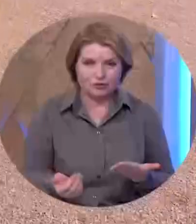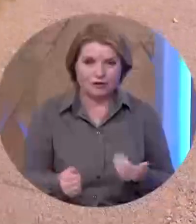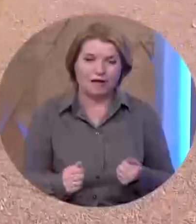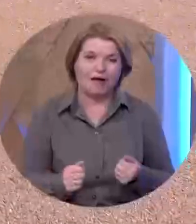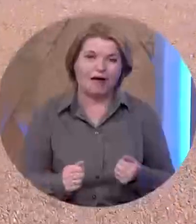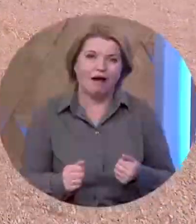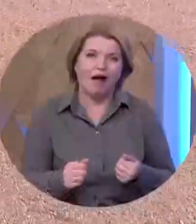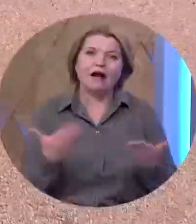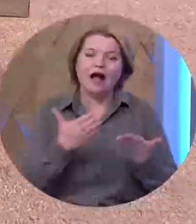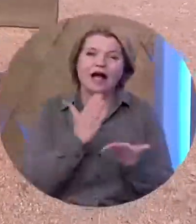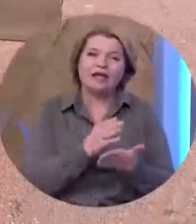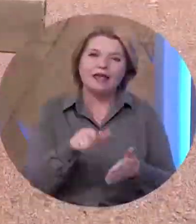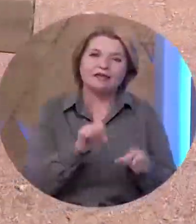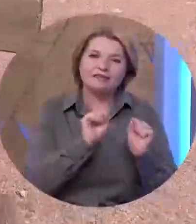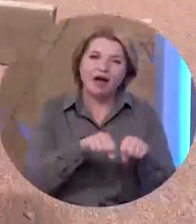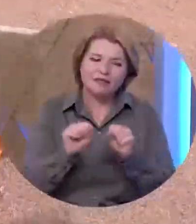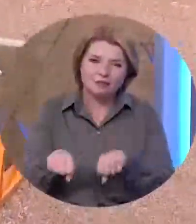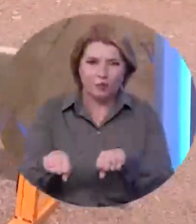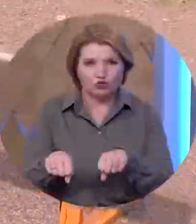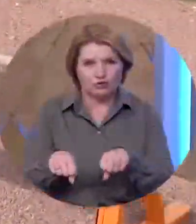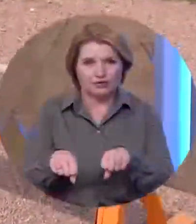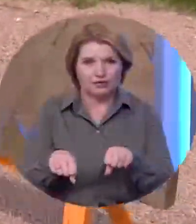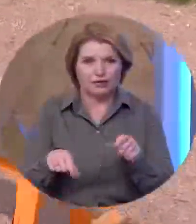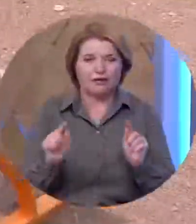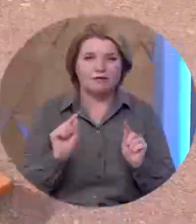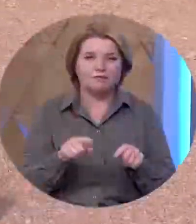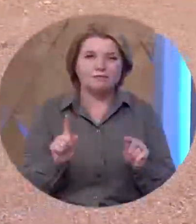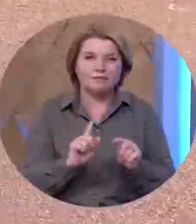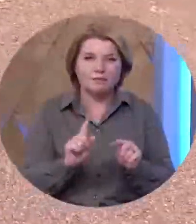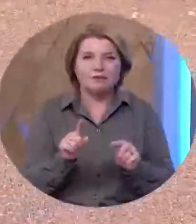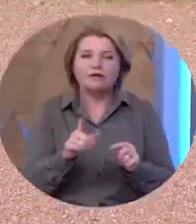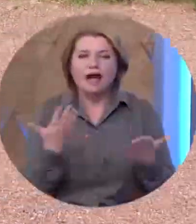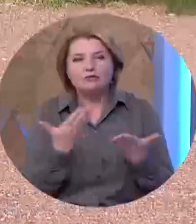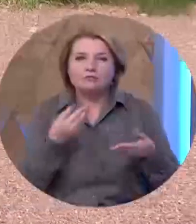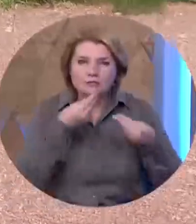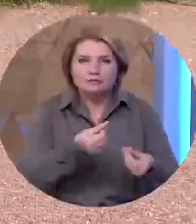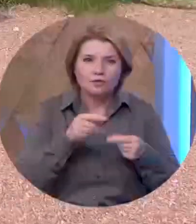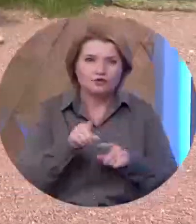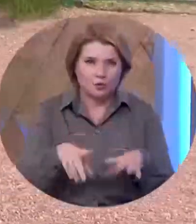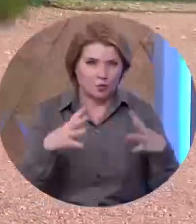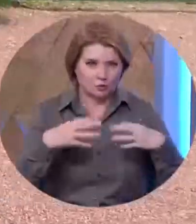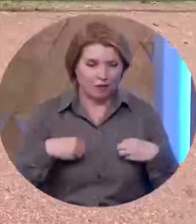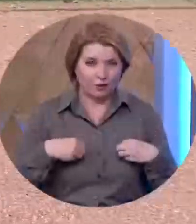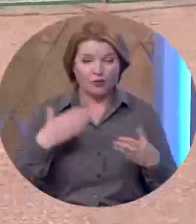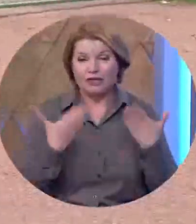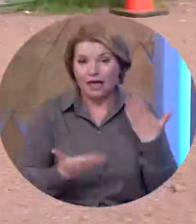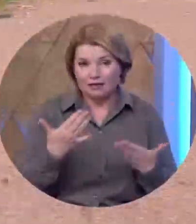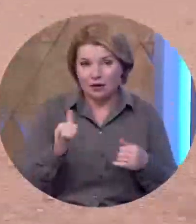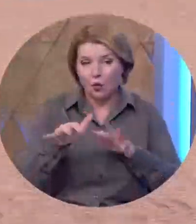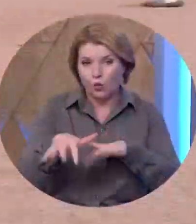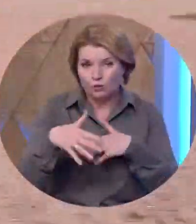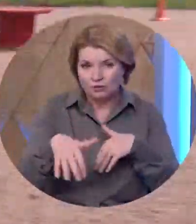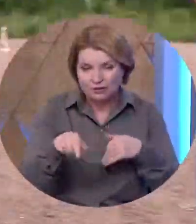есть еще иная возможность как-нибудь, например, отвлечь питомца? Может нам Руна что-нибудь показать? Есть, да. Если у собаки,